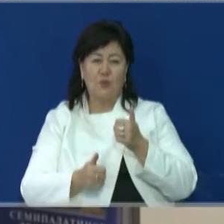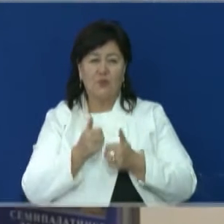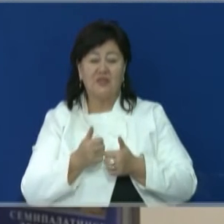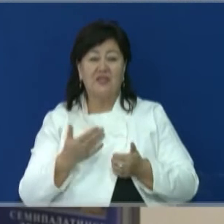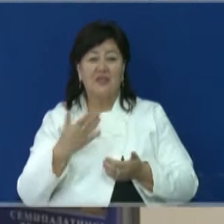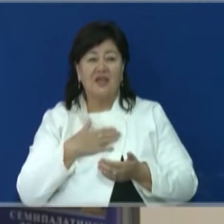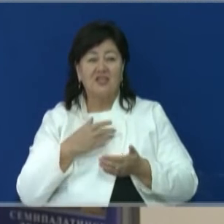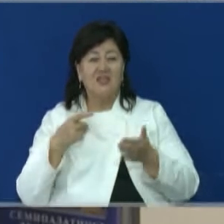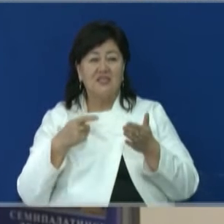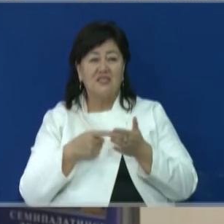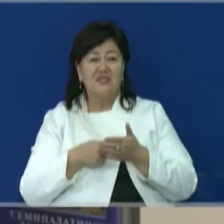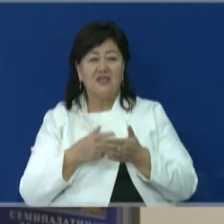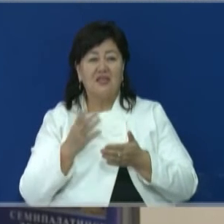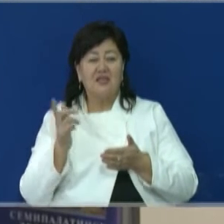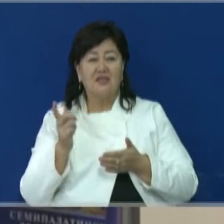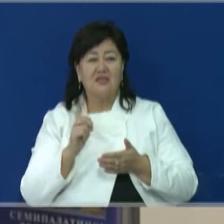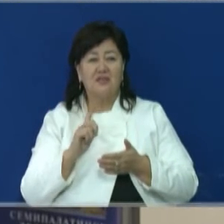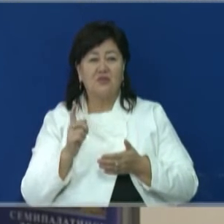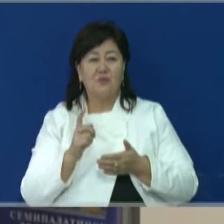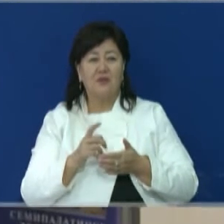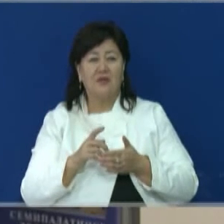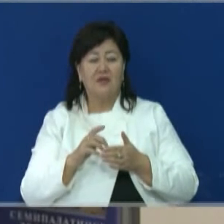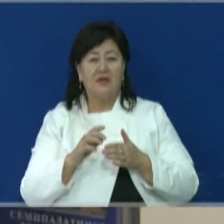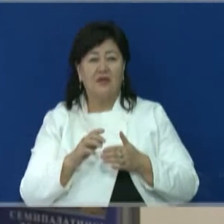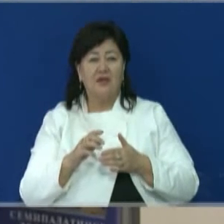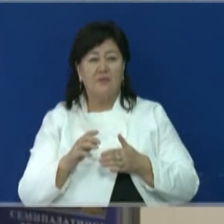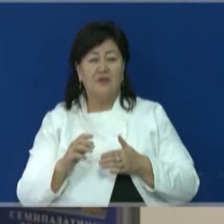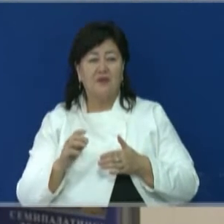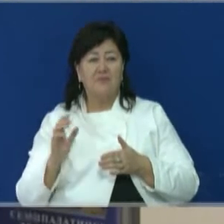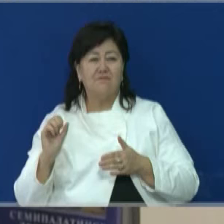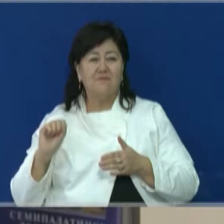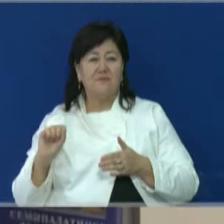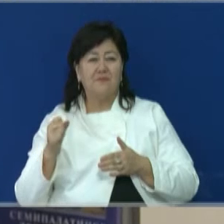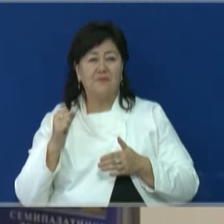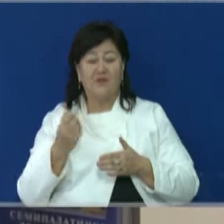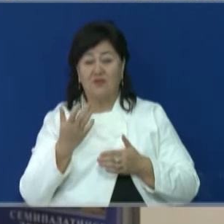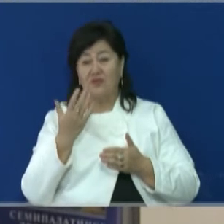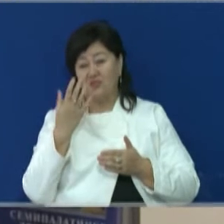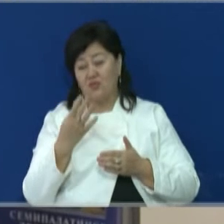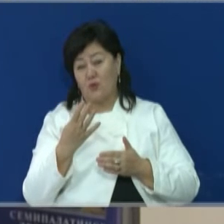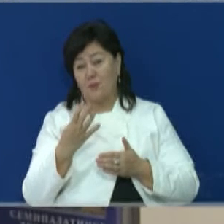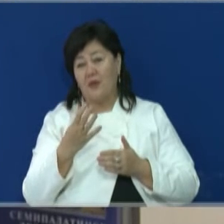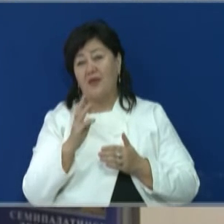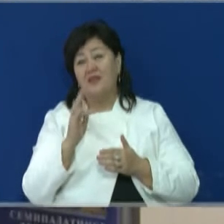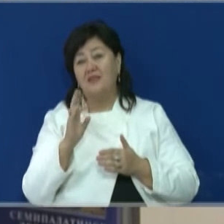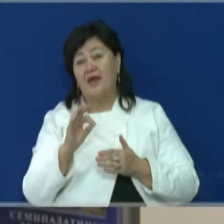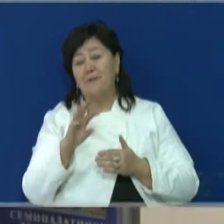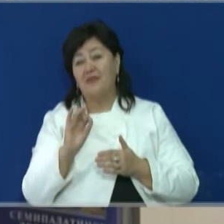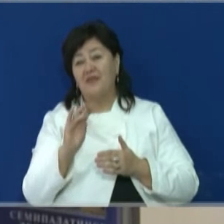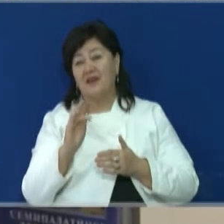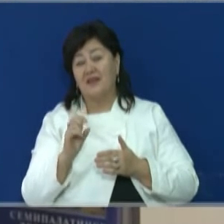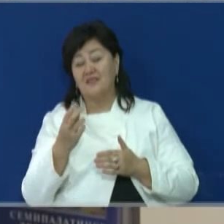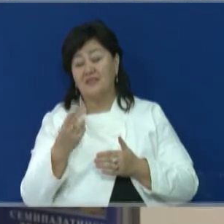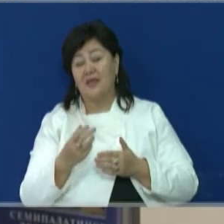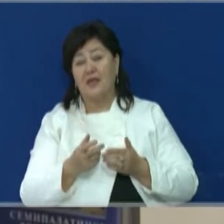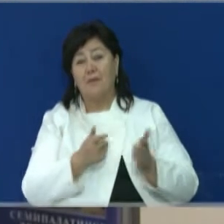осы оқуға құштар, кітап құмар шәкірттердің дүлдүлін таңдап осы 4 номинациядан 4 қана баланы біз республикалық